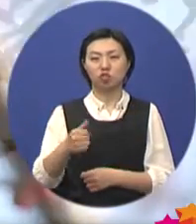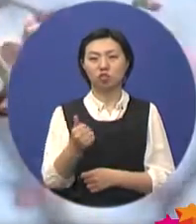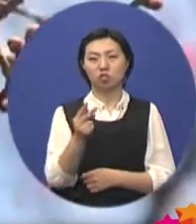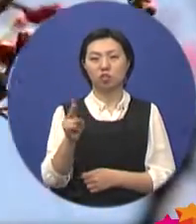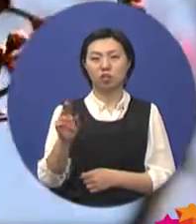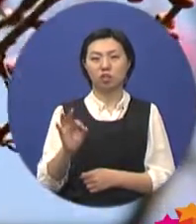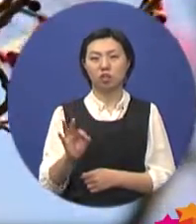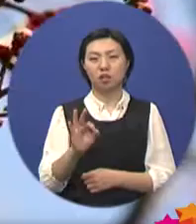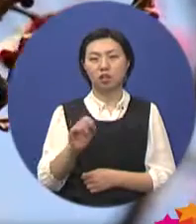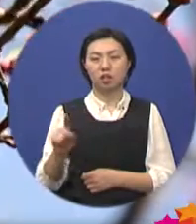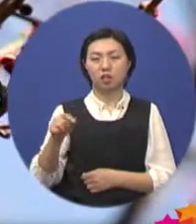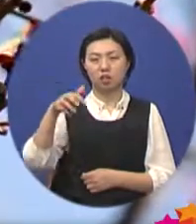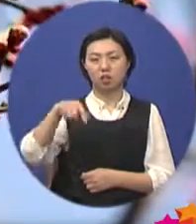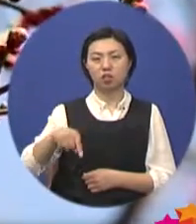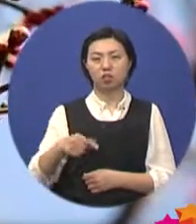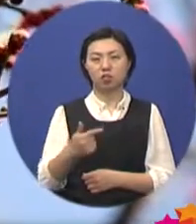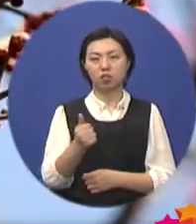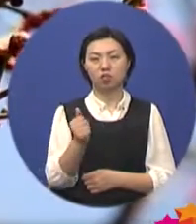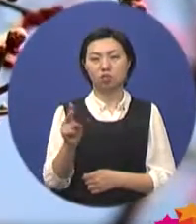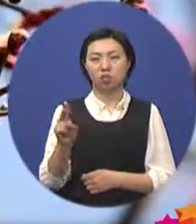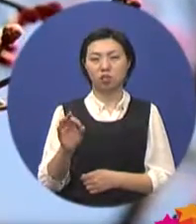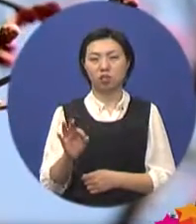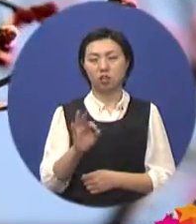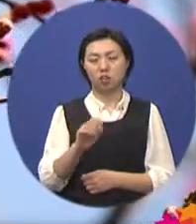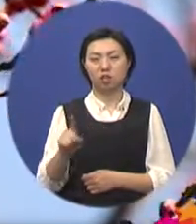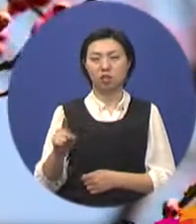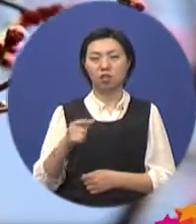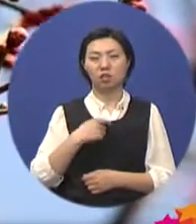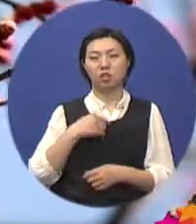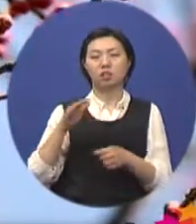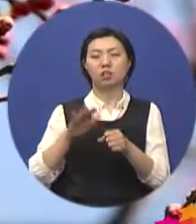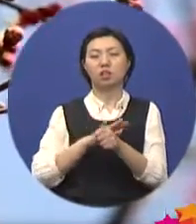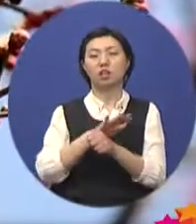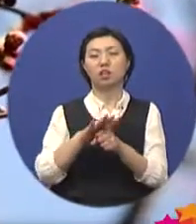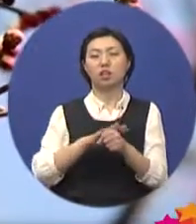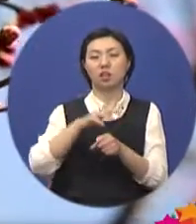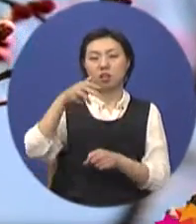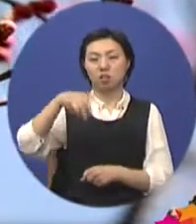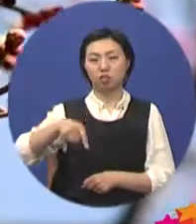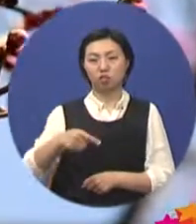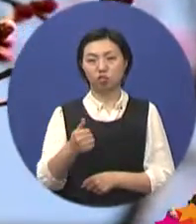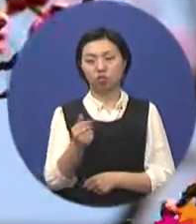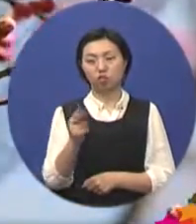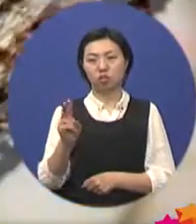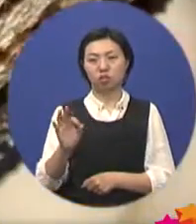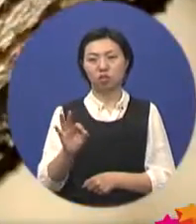순양아 순양아 내 사랑 순양아